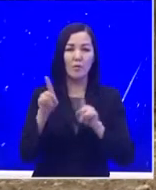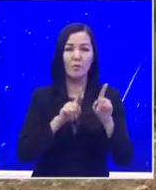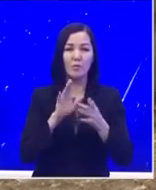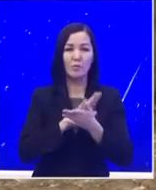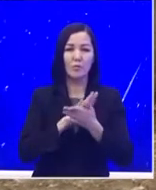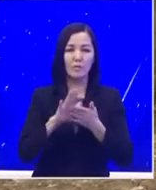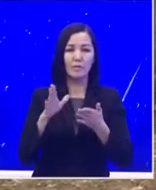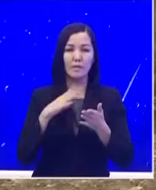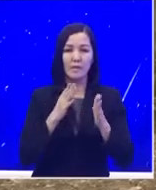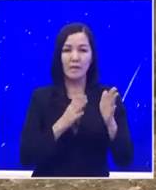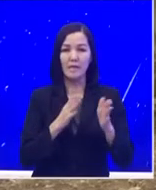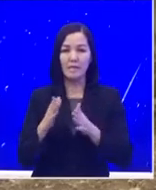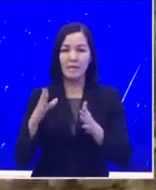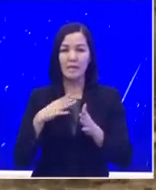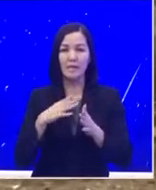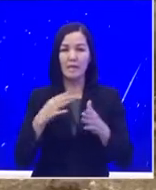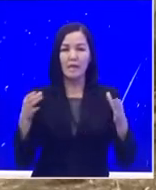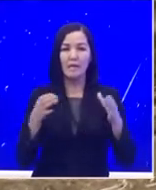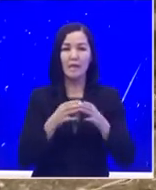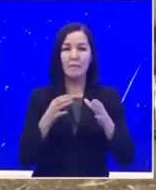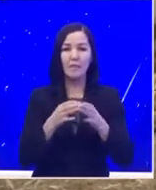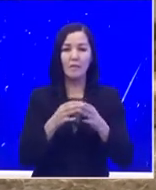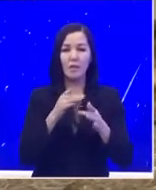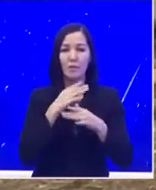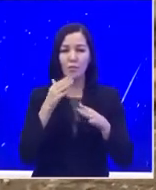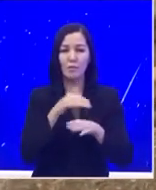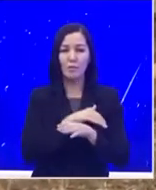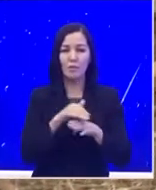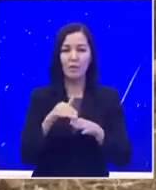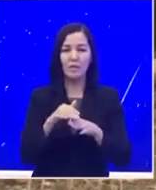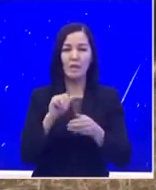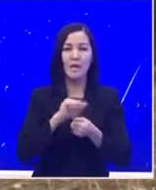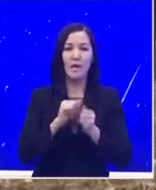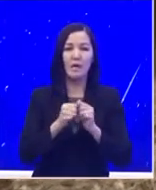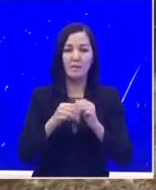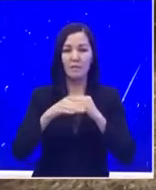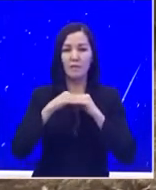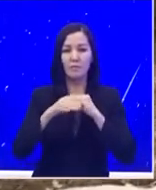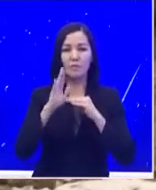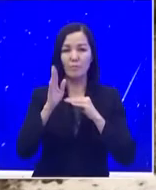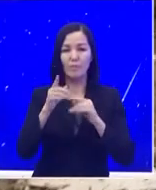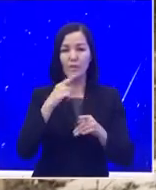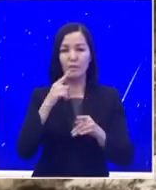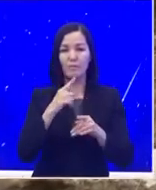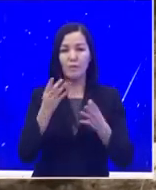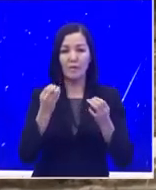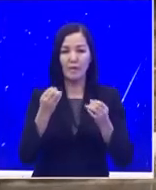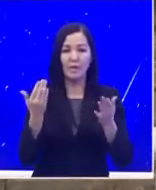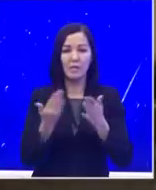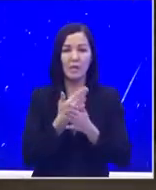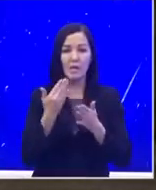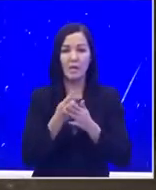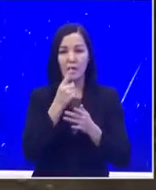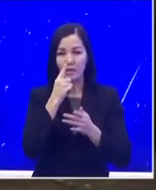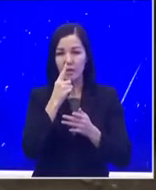шығарып жүр. Сондай-ақ компания өкілдері ойық шұңқырлары көп көшелерге асфальт төсеп беретіндігін жеткізді. Тағы бір қуантарлығы,